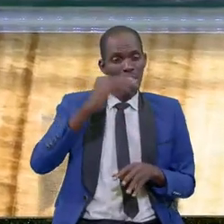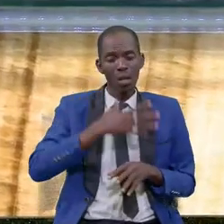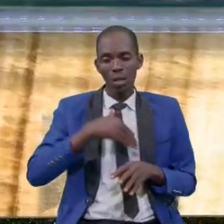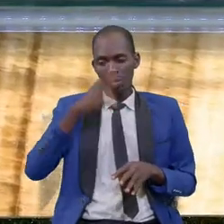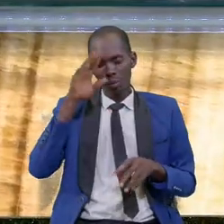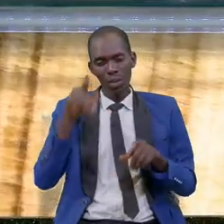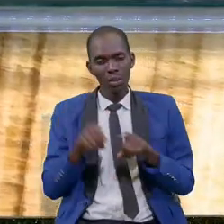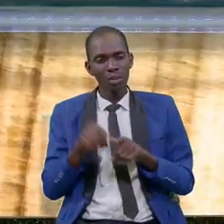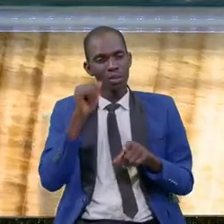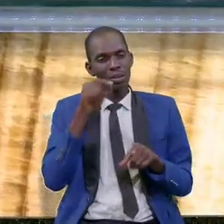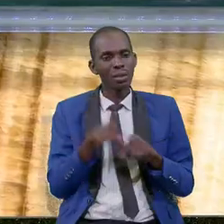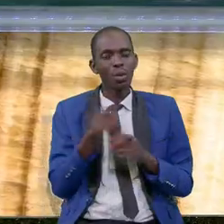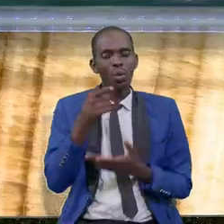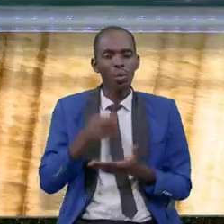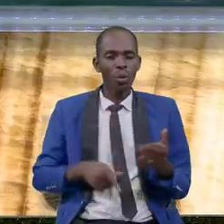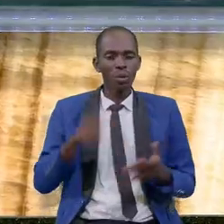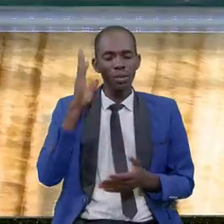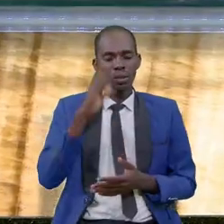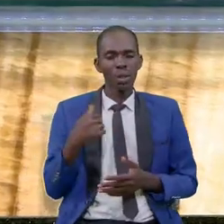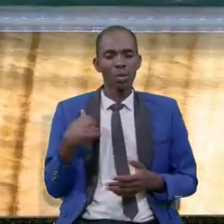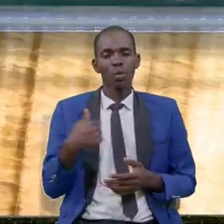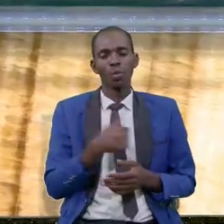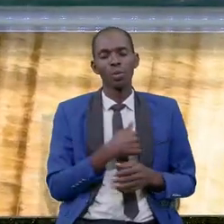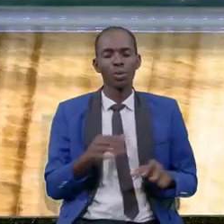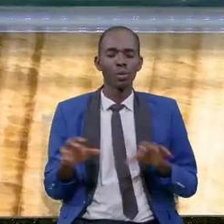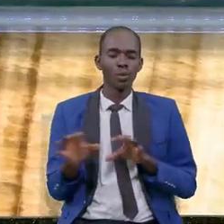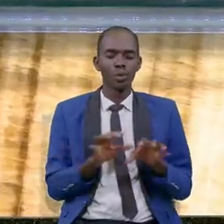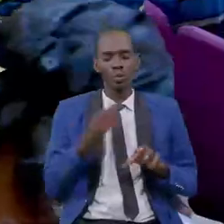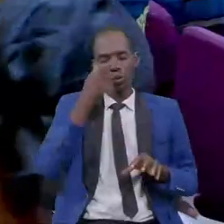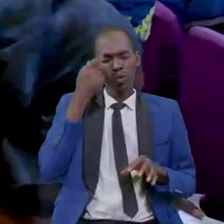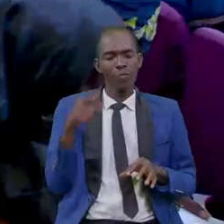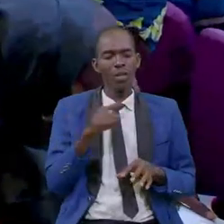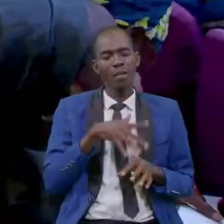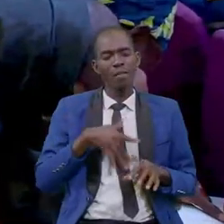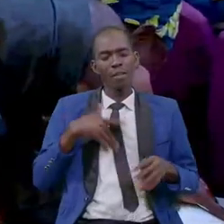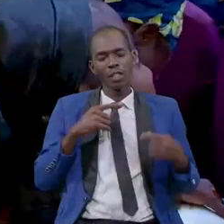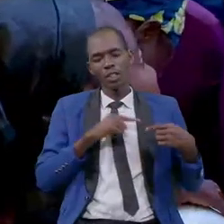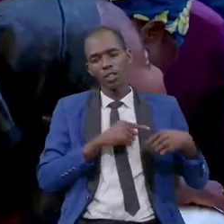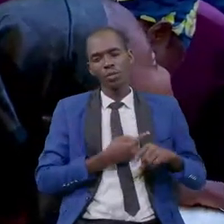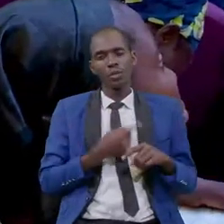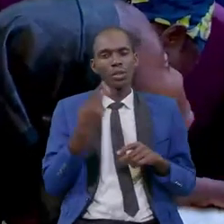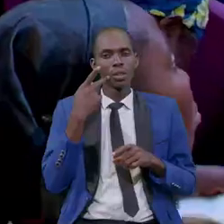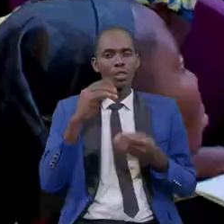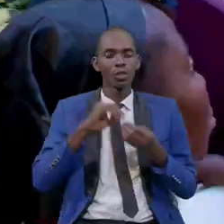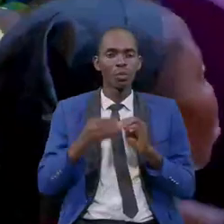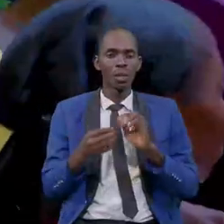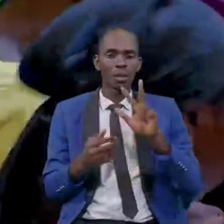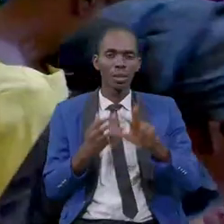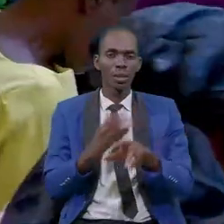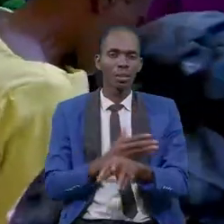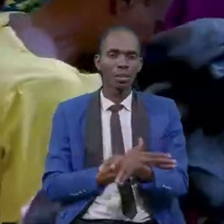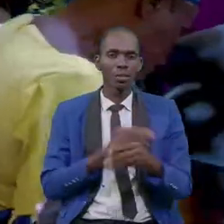que ouais, nous sommes coupables, nous sommes convaincus, que ferons-nous? Alors on leur a dit de se